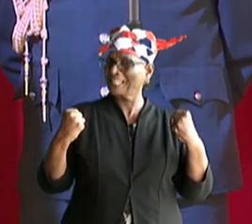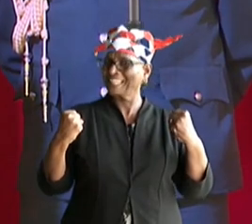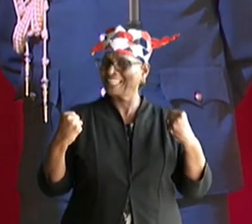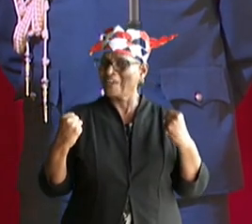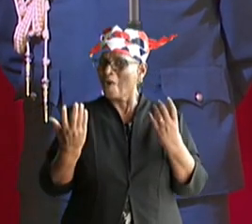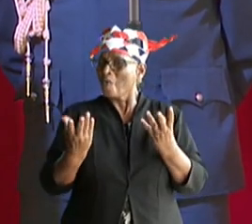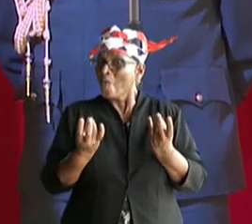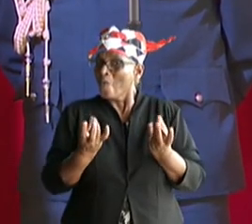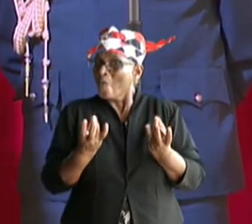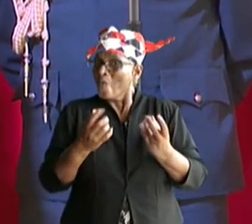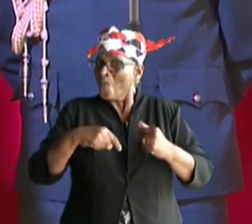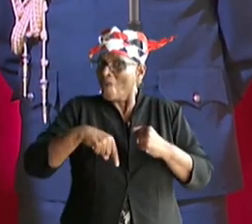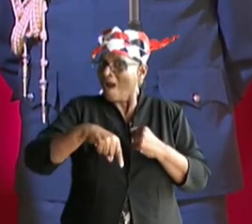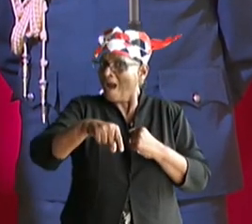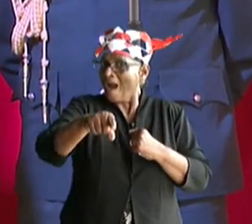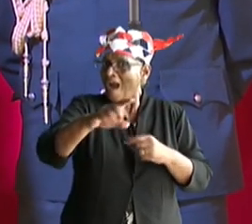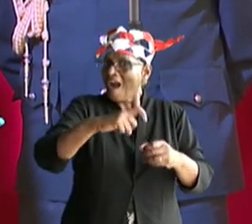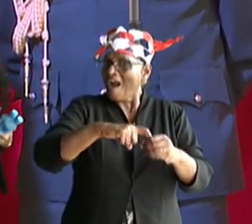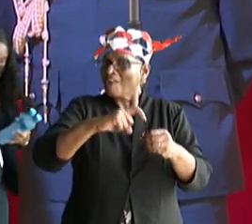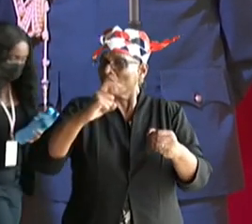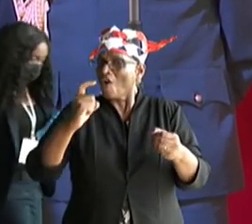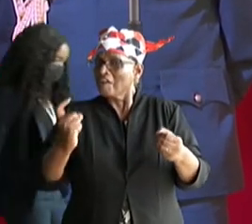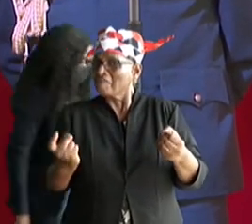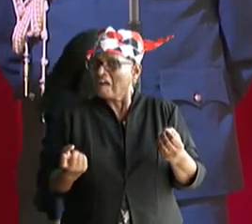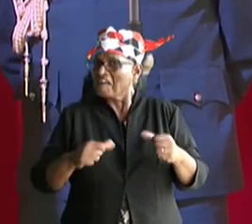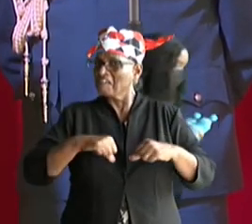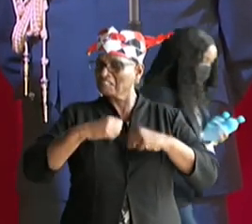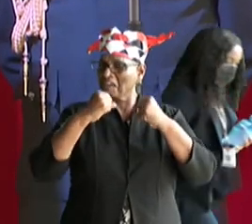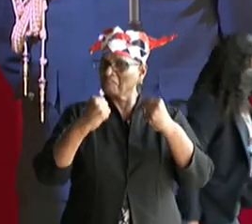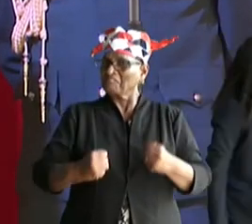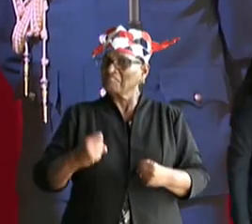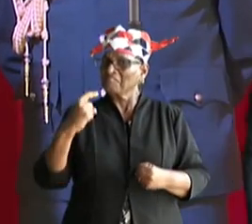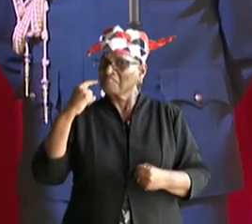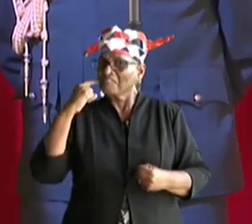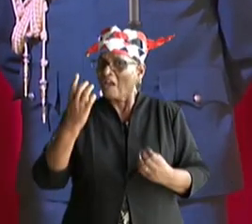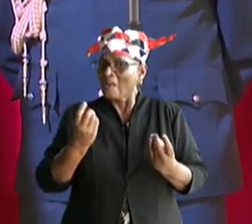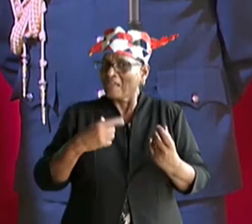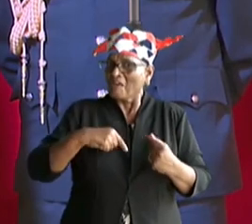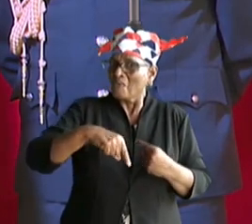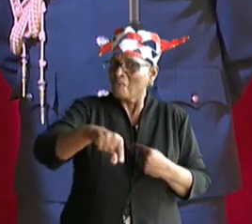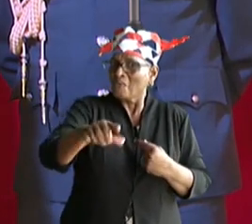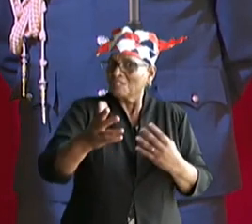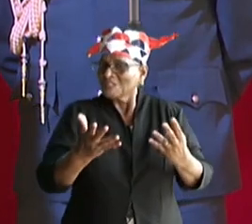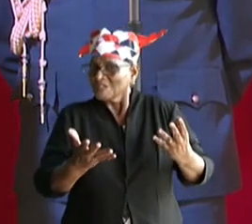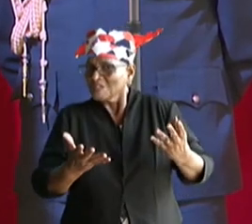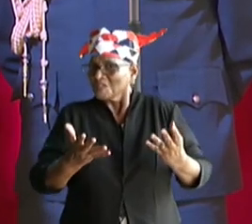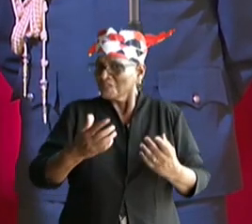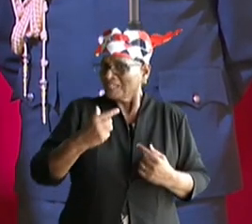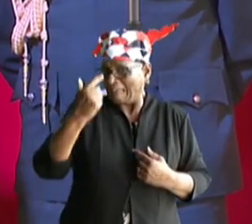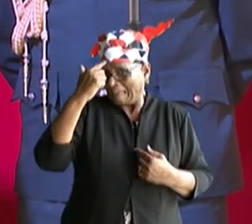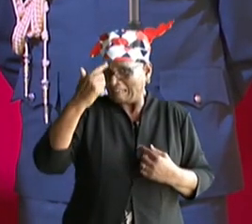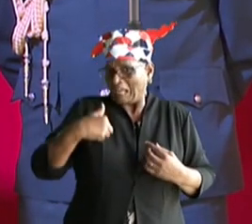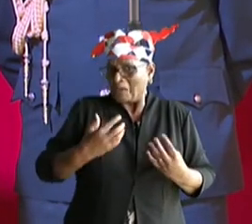het verloop van de Srividentiedag. Hoe zou die dag